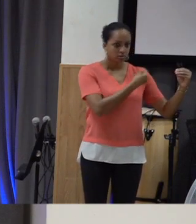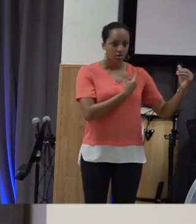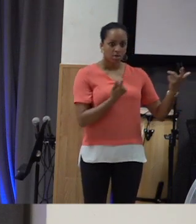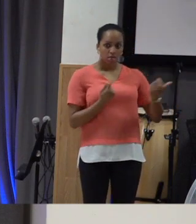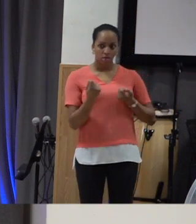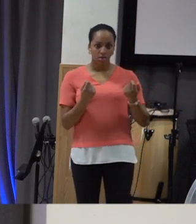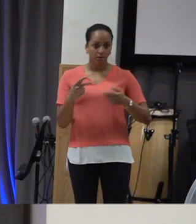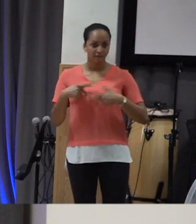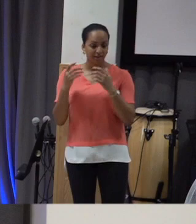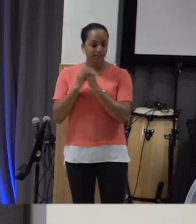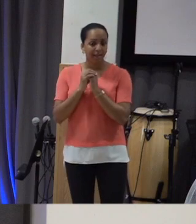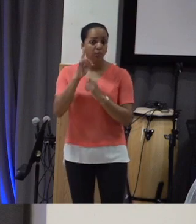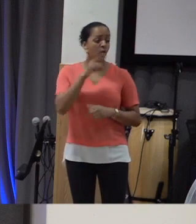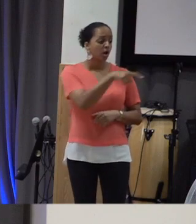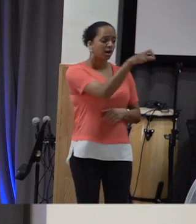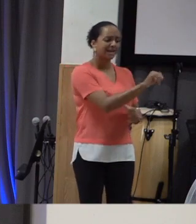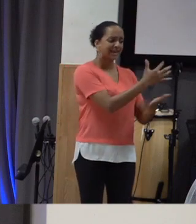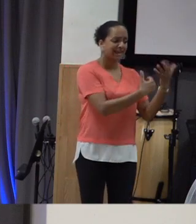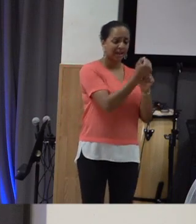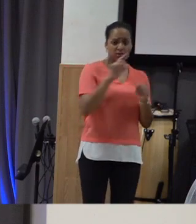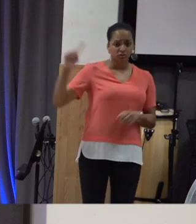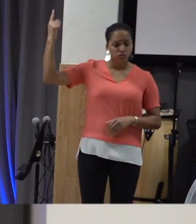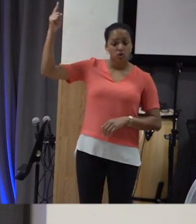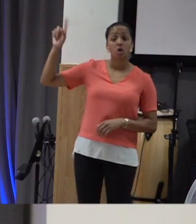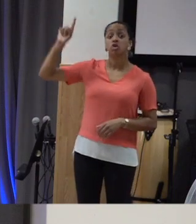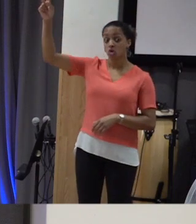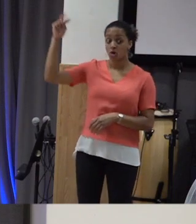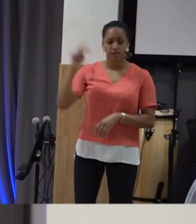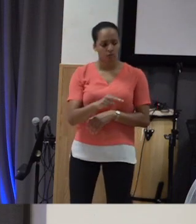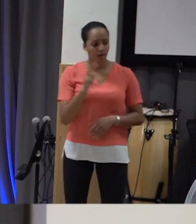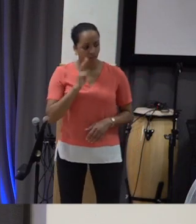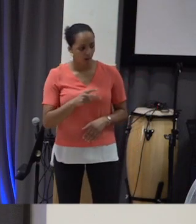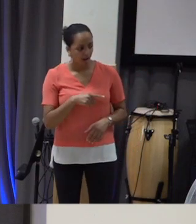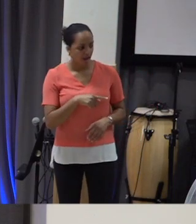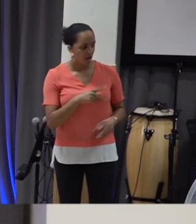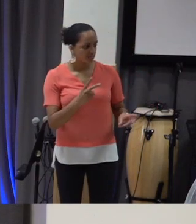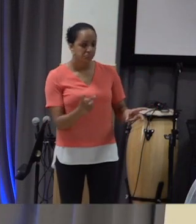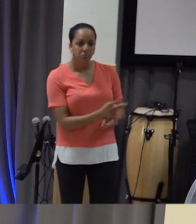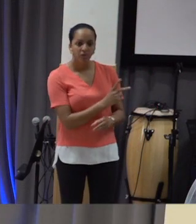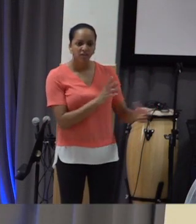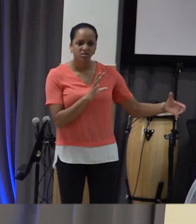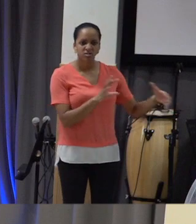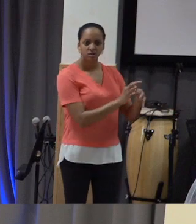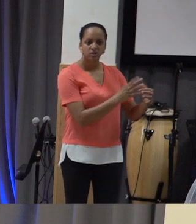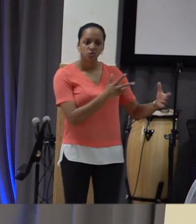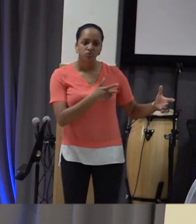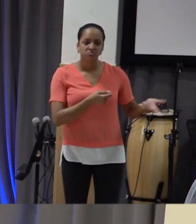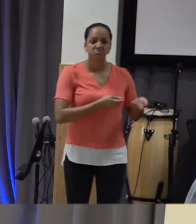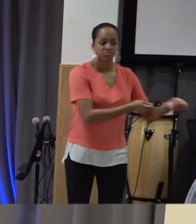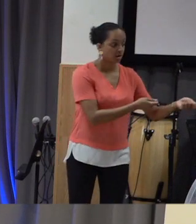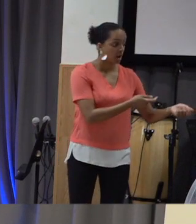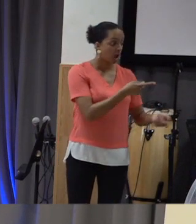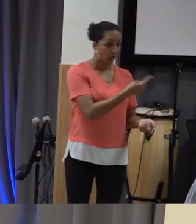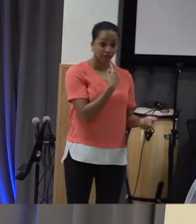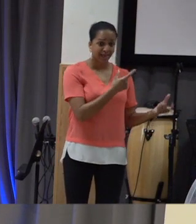créés par Dieu. Et le Seigneur regarde la façon dont tu traites ces créatures, car cela montre l'état de ta relation